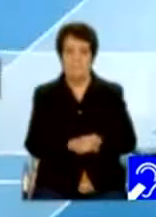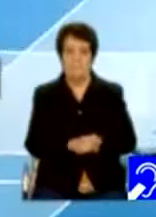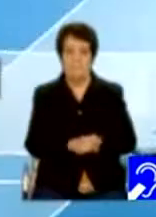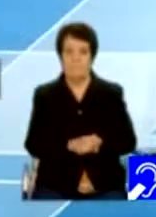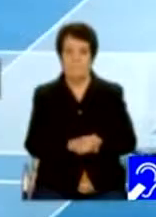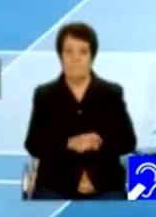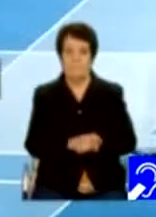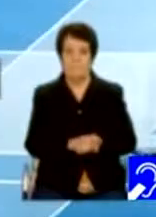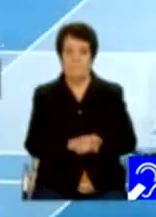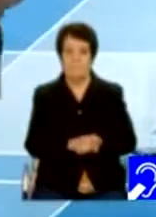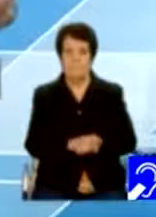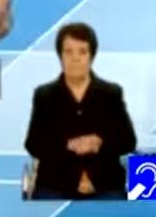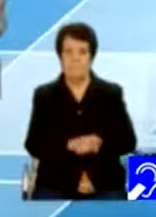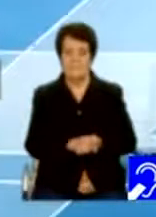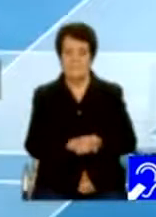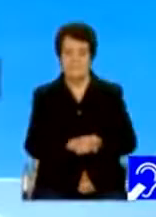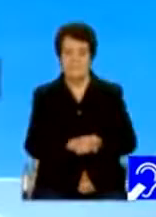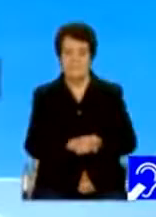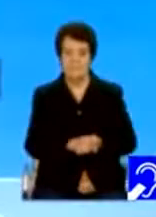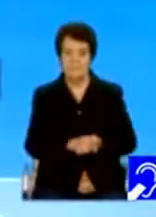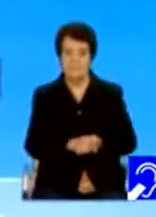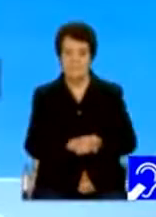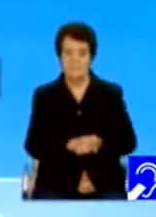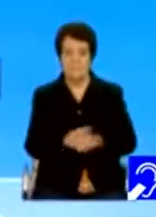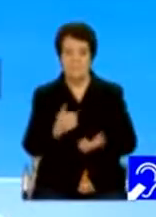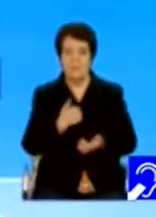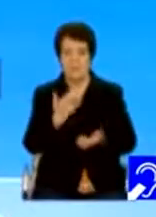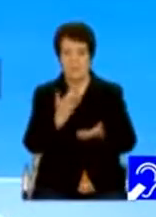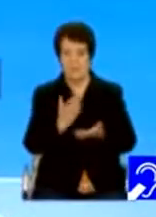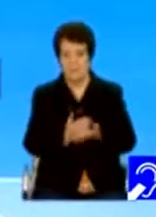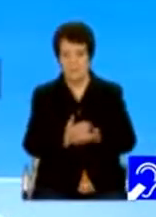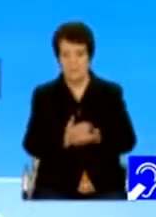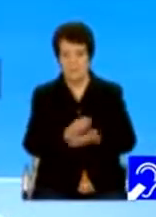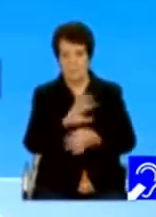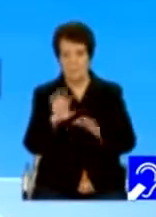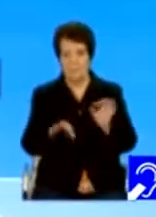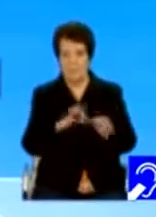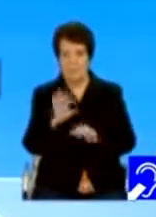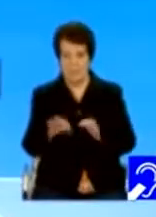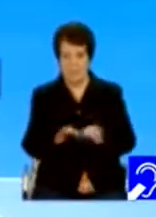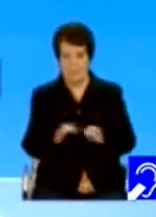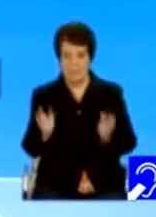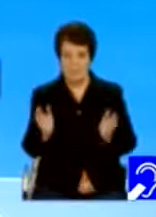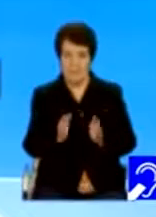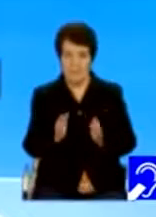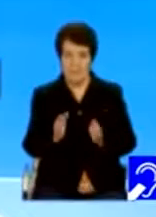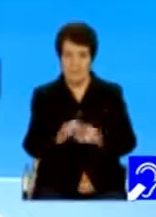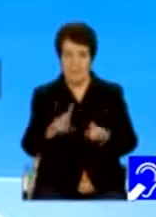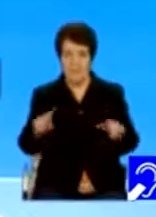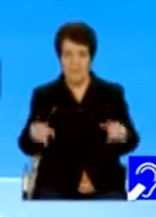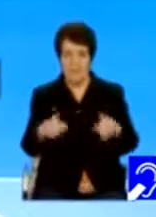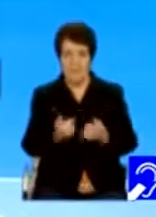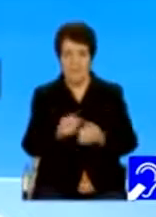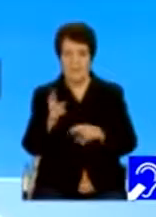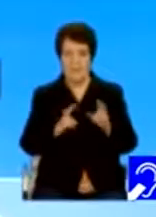să faceți dincolo de ce fac alții, da? Trei proiecte mari. Noi avem o serie întreagă de proiecte mai mici, cum ar fi crearea